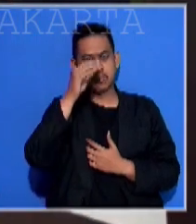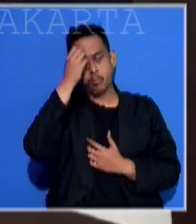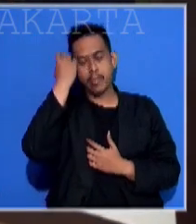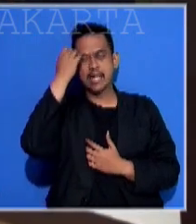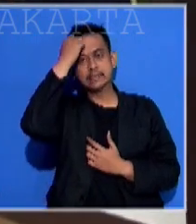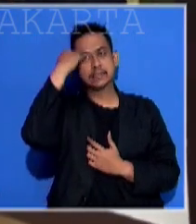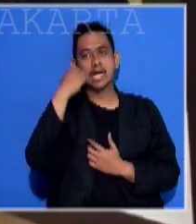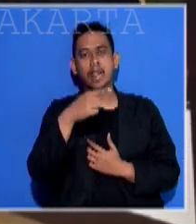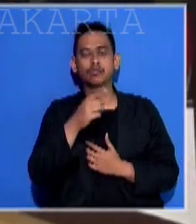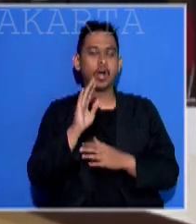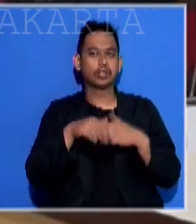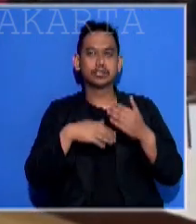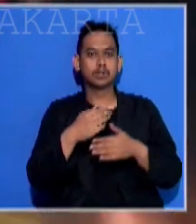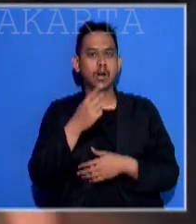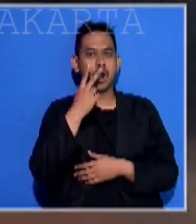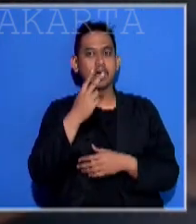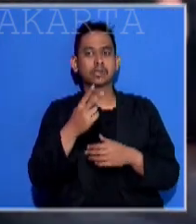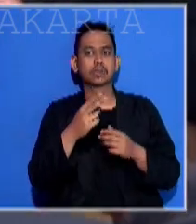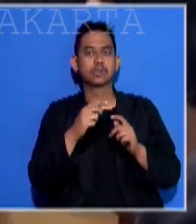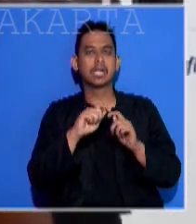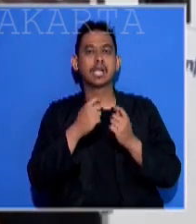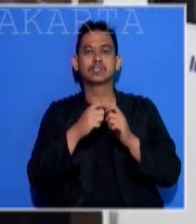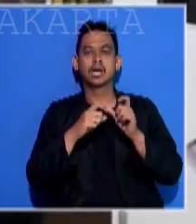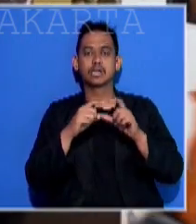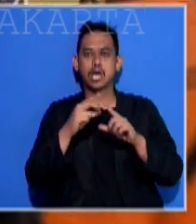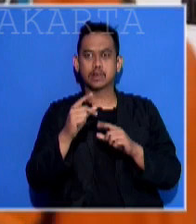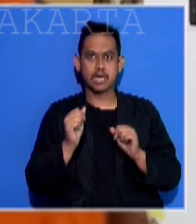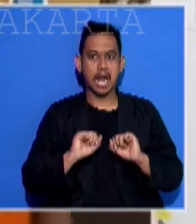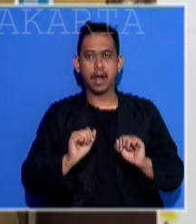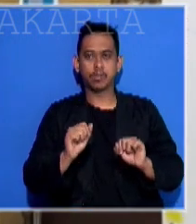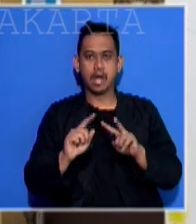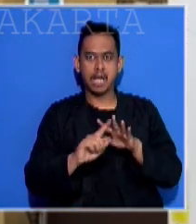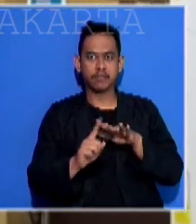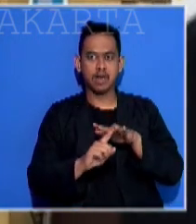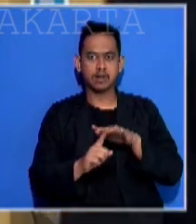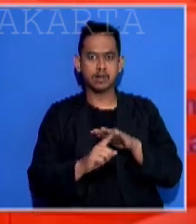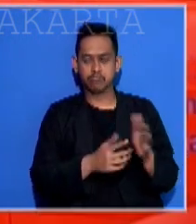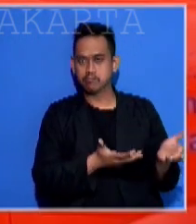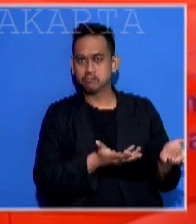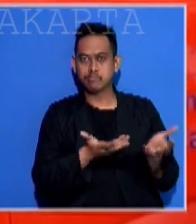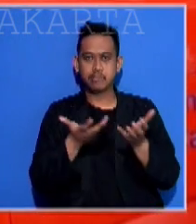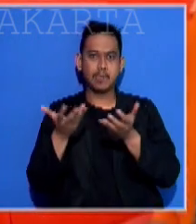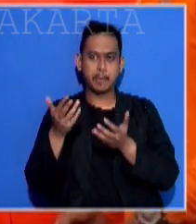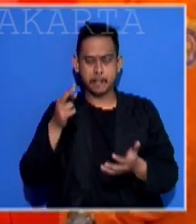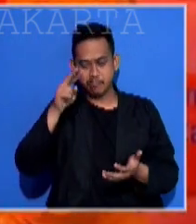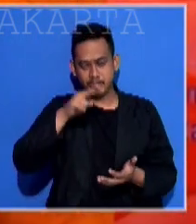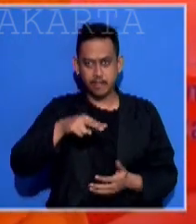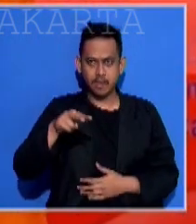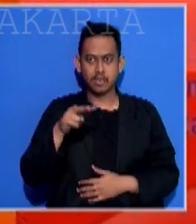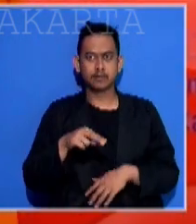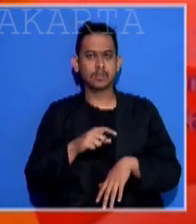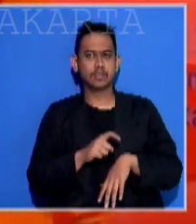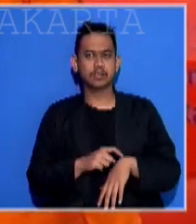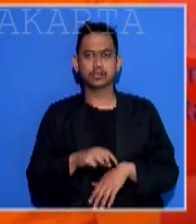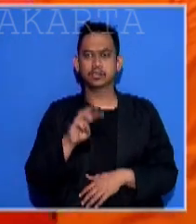Melihat kejadian ini, tim SAR Satlinmas Korwil 2 segera melakukan evakuasi. Evakuasi pencarian korban dilakukan sekitar 30 menit